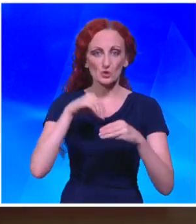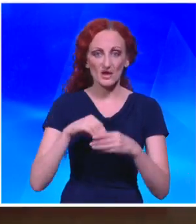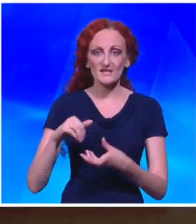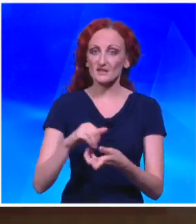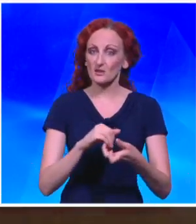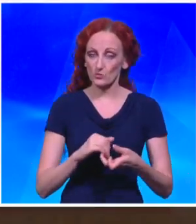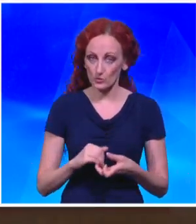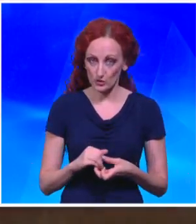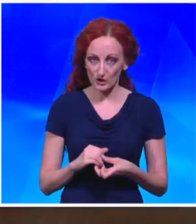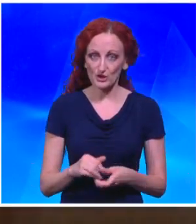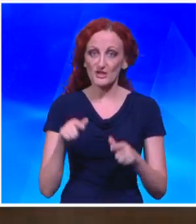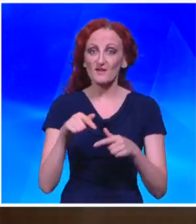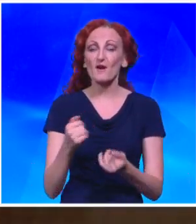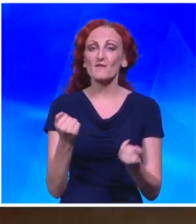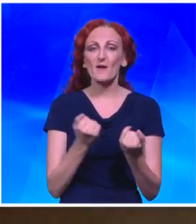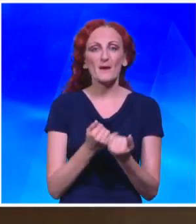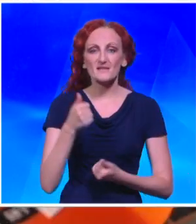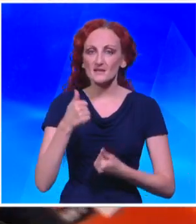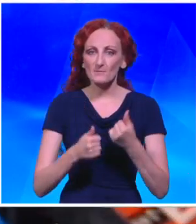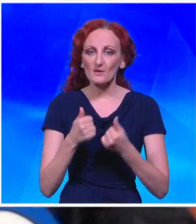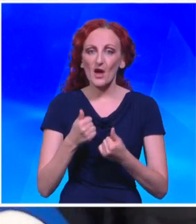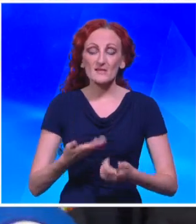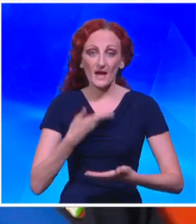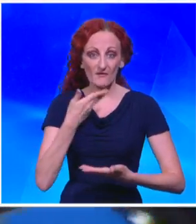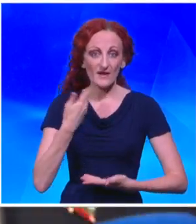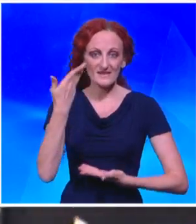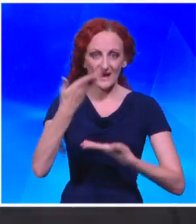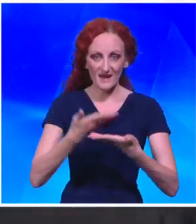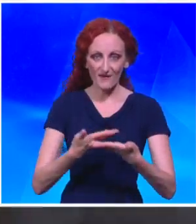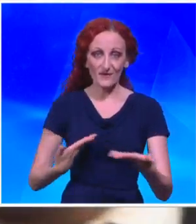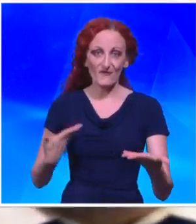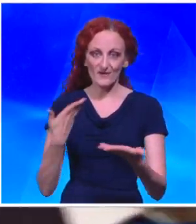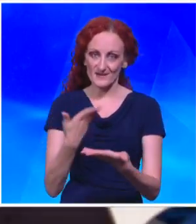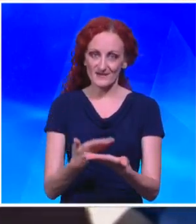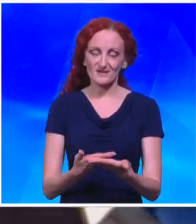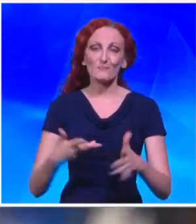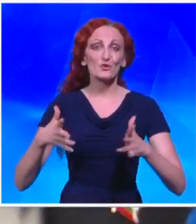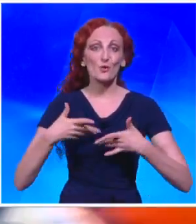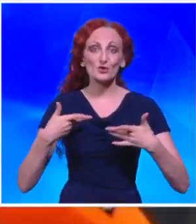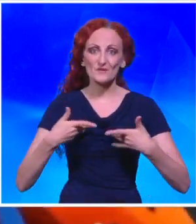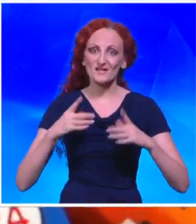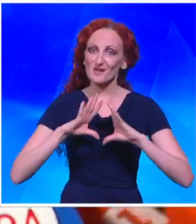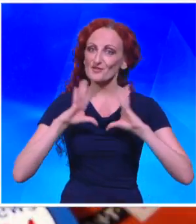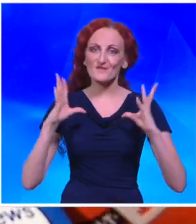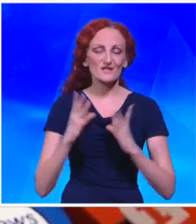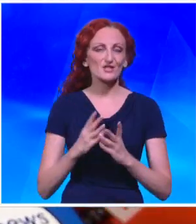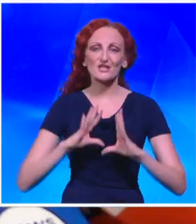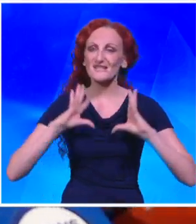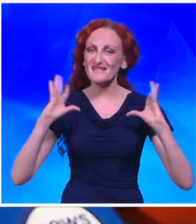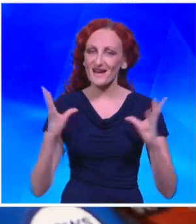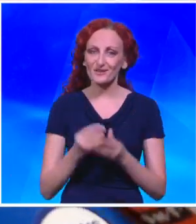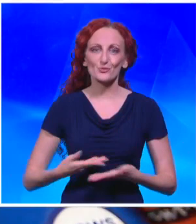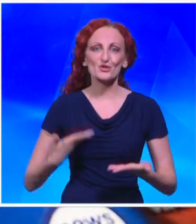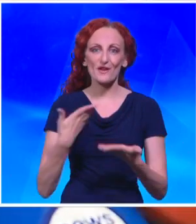този формат на местна превара. С каква заявка влизате? Много съм щастлив, че всички заедно се явяваме на